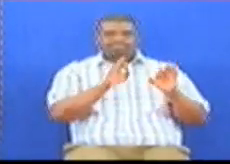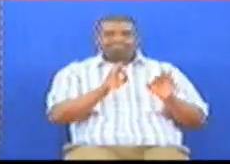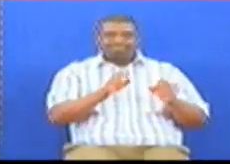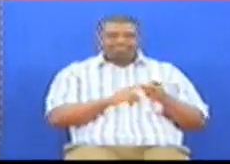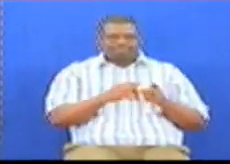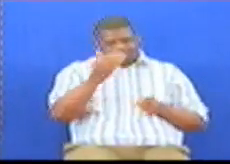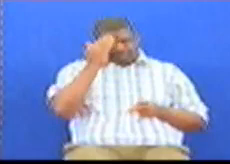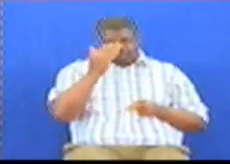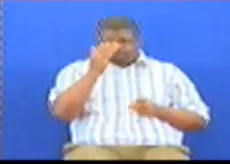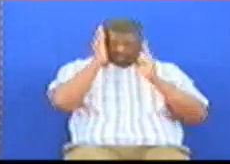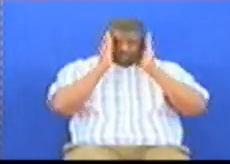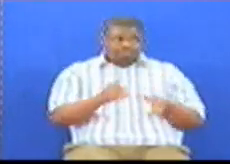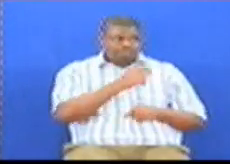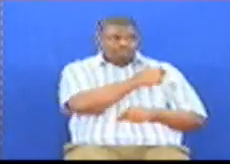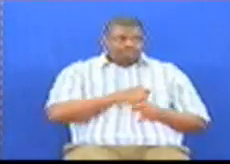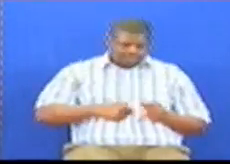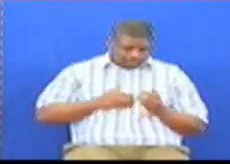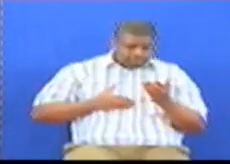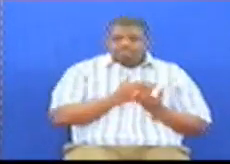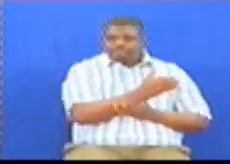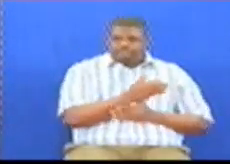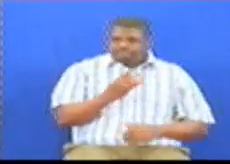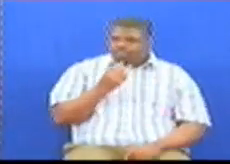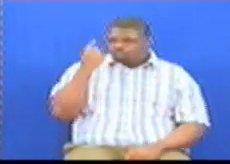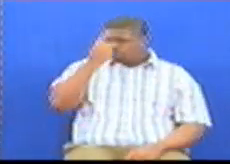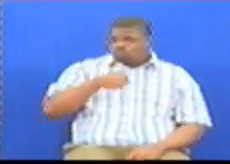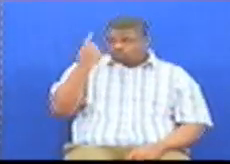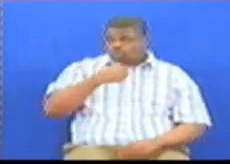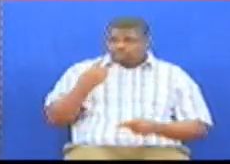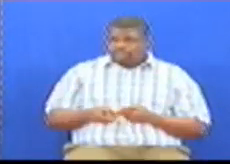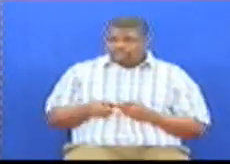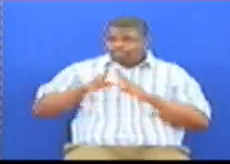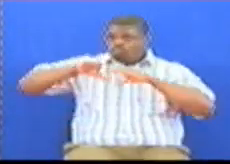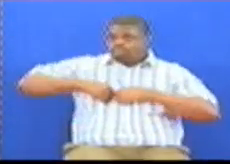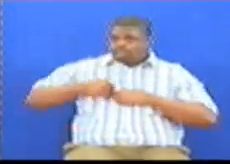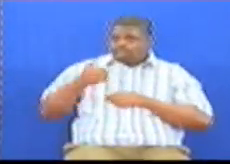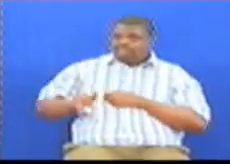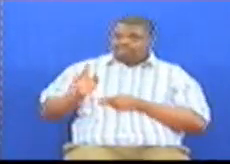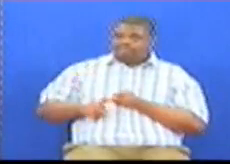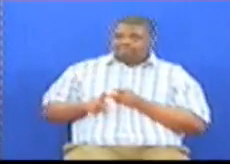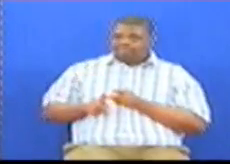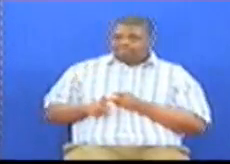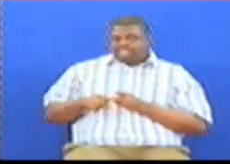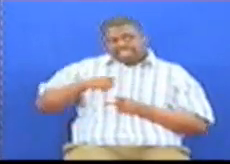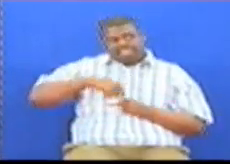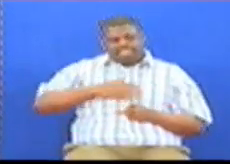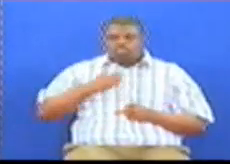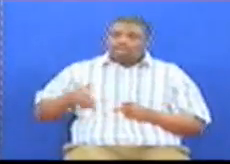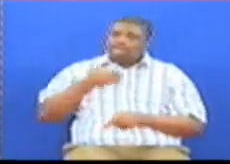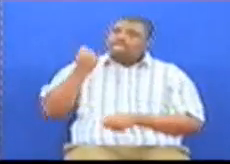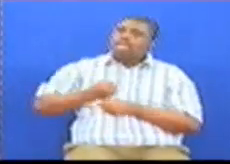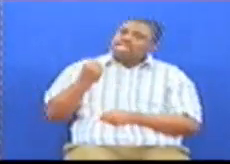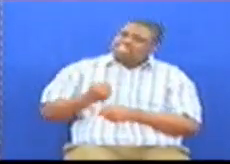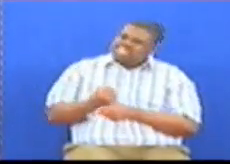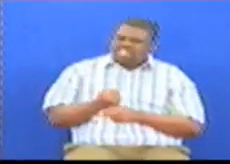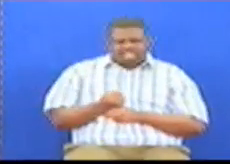rais anapita bila kupingwa, na naona kabisa sura za wapinzani kule zinaenda kuendelea kumkubali. Tunachotaka sisi ni kazi ifanyike.